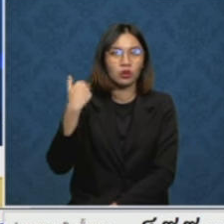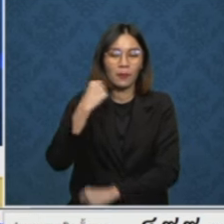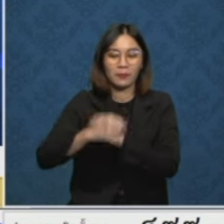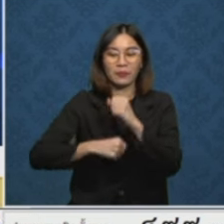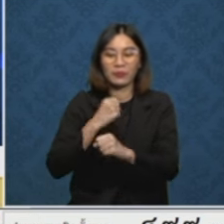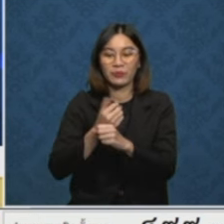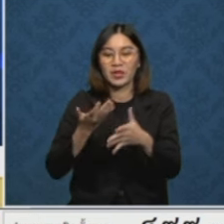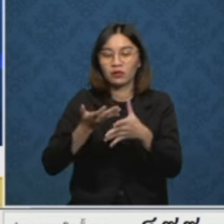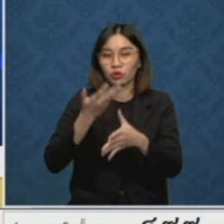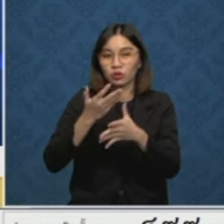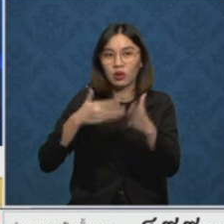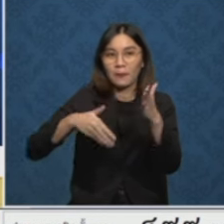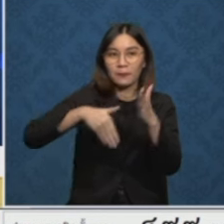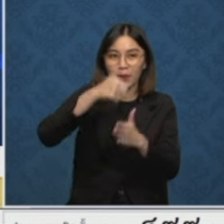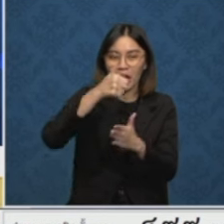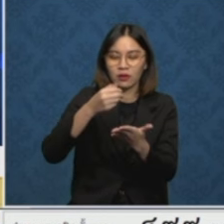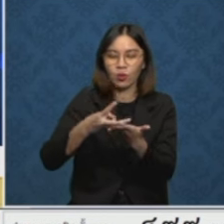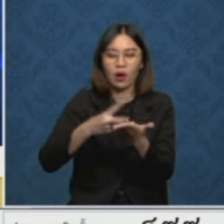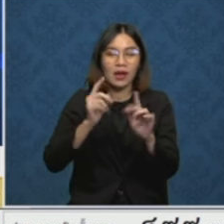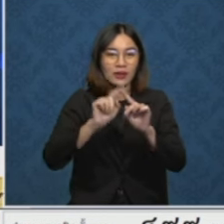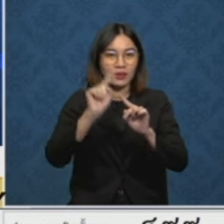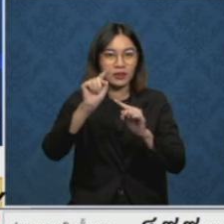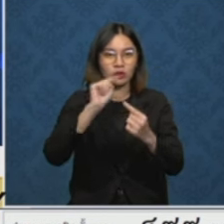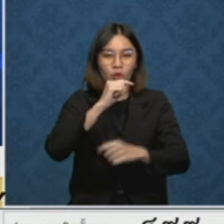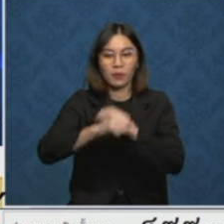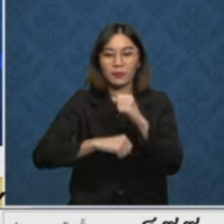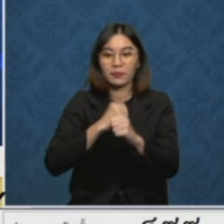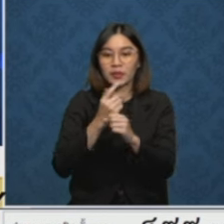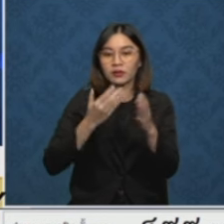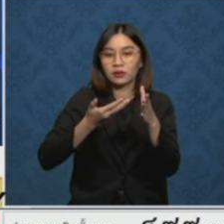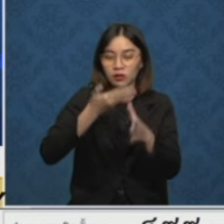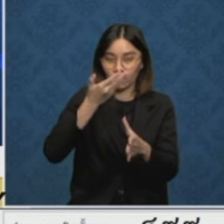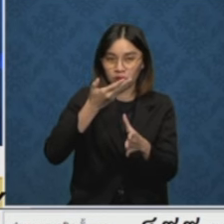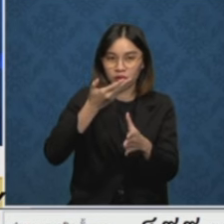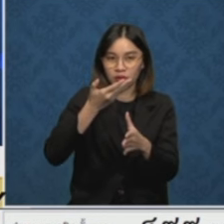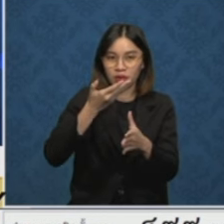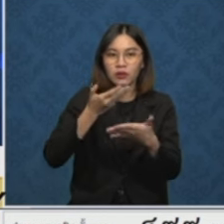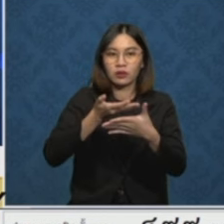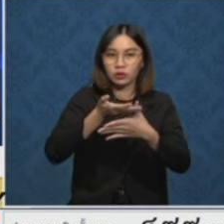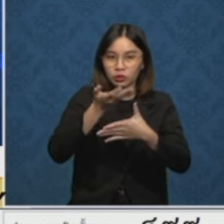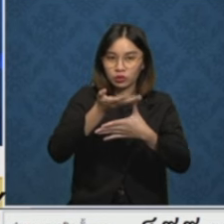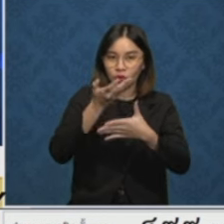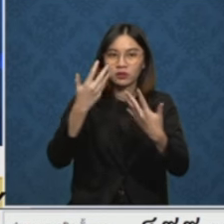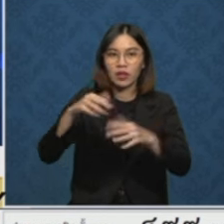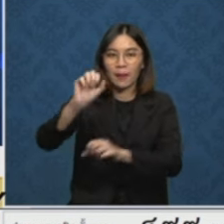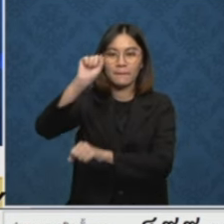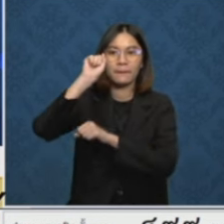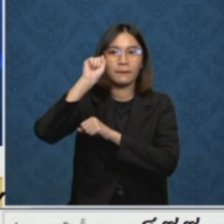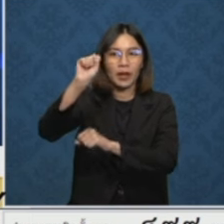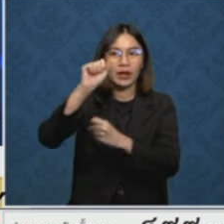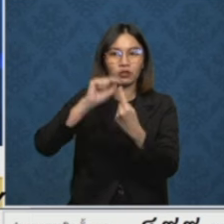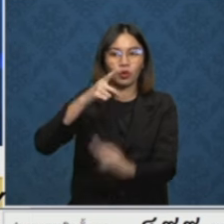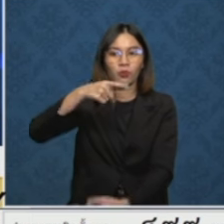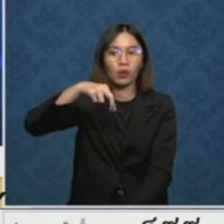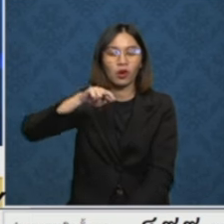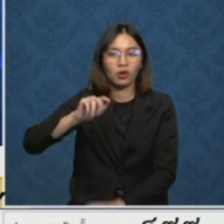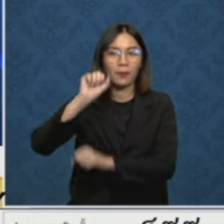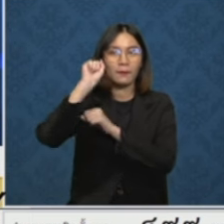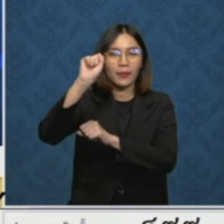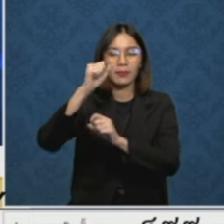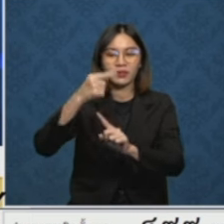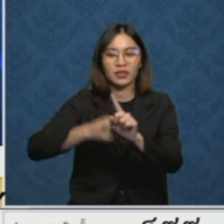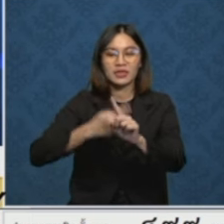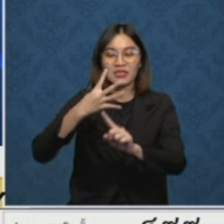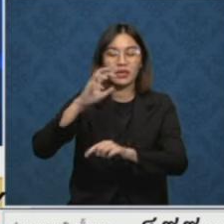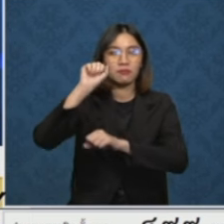ปีนะคะแล้วก็ผ่านวาระหนึ่งไปตอนต้นปีแล้วก็ผ่านประกาศลงในราชกิจจาไปเมื่อเดือนเมษายนนี้เอง